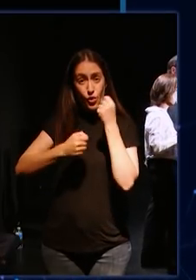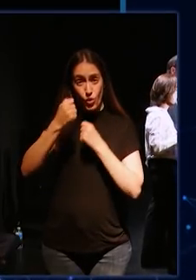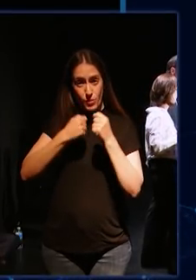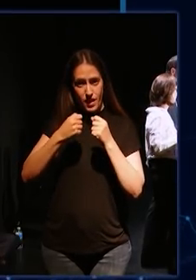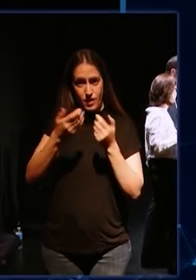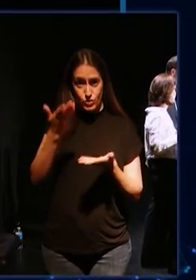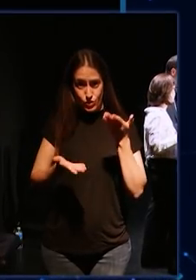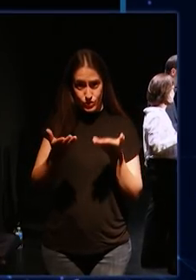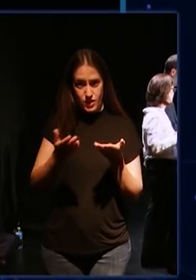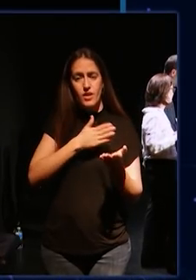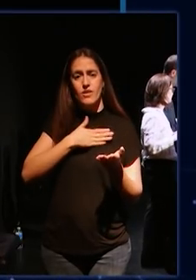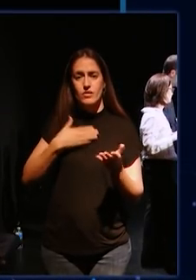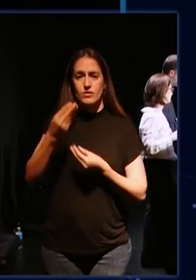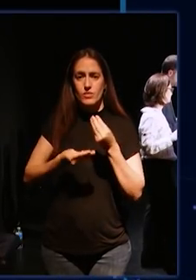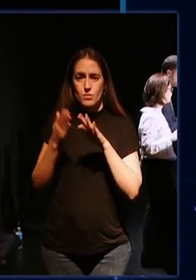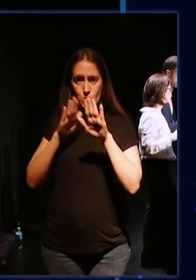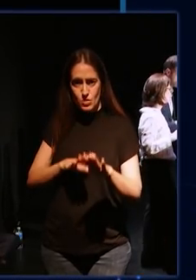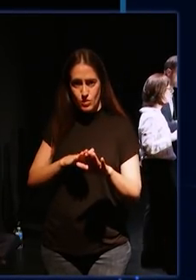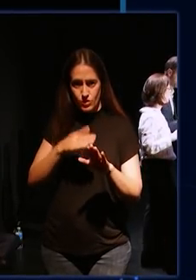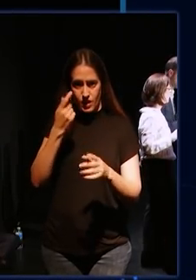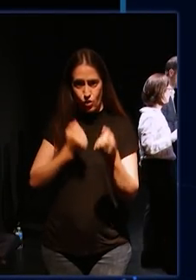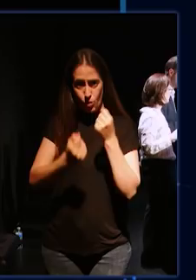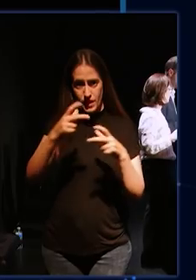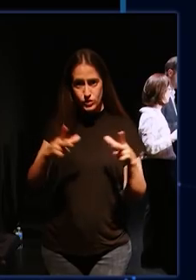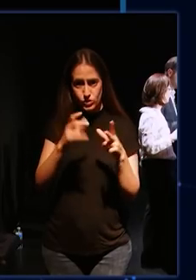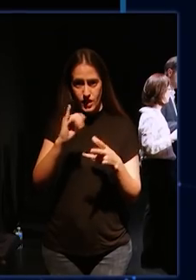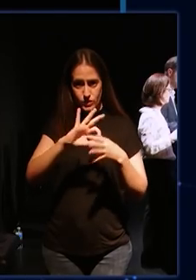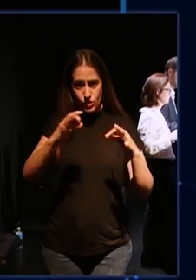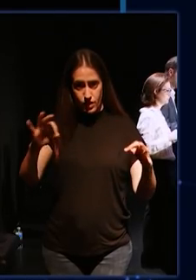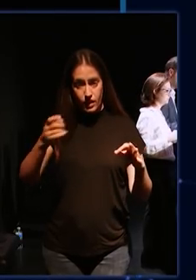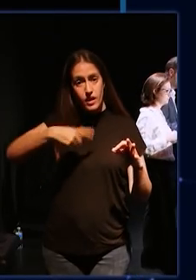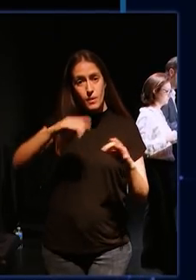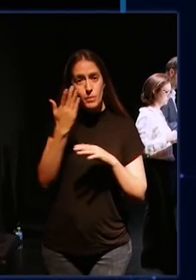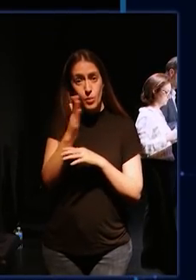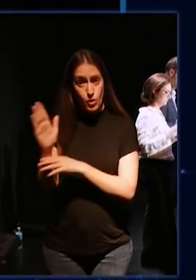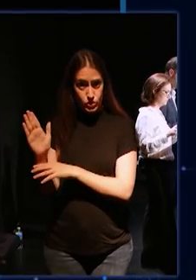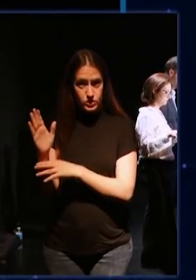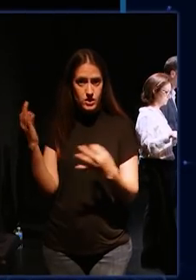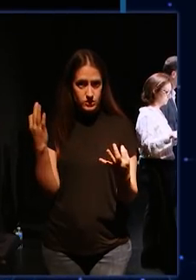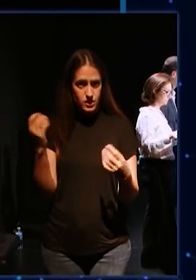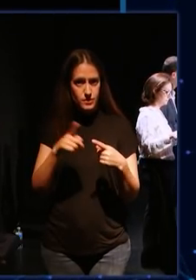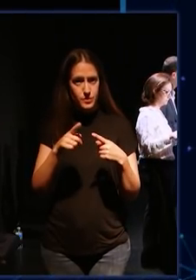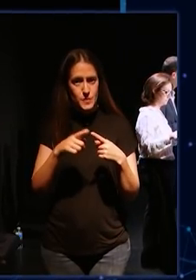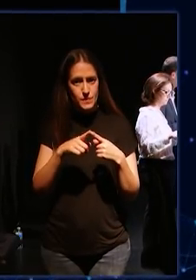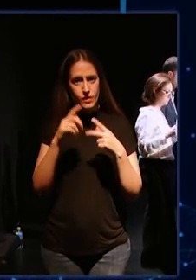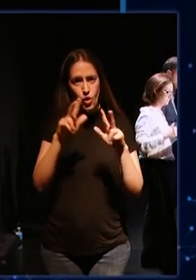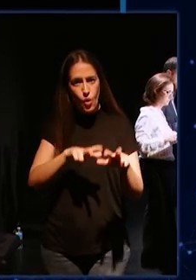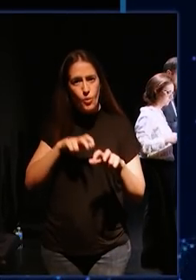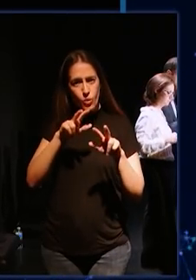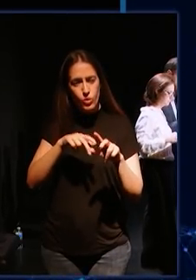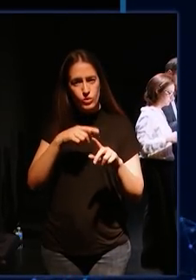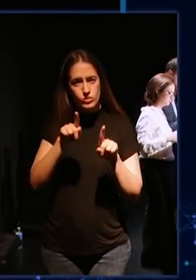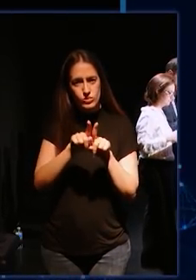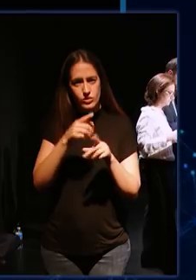aposta clara per l'economia social i solidària. Les nostres propostes en aquest sentit són la d'un obrador cooperatiu